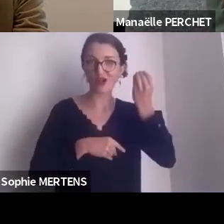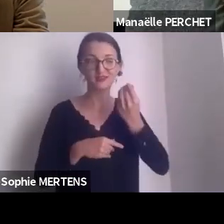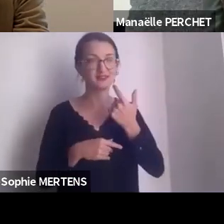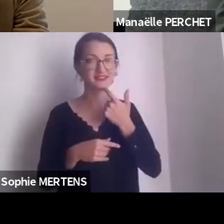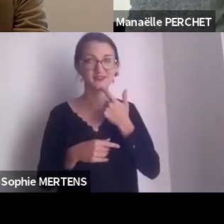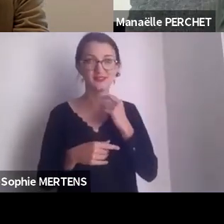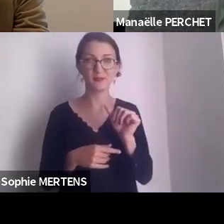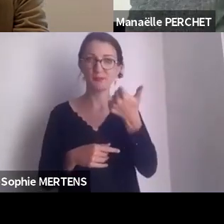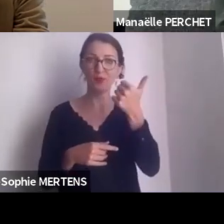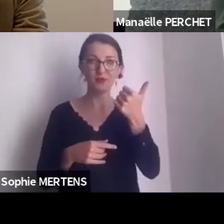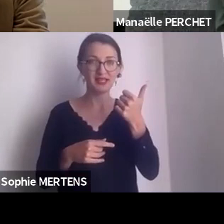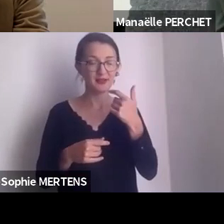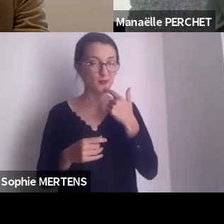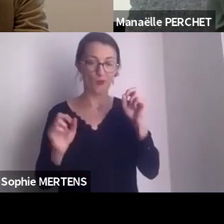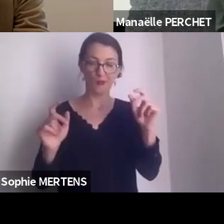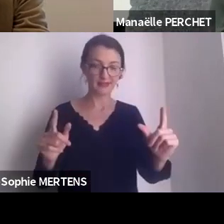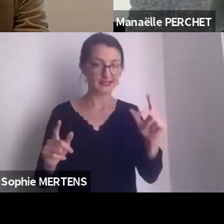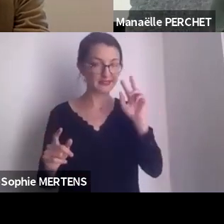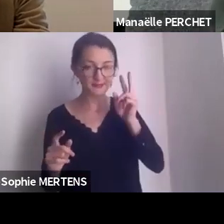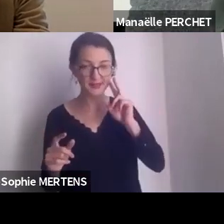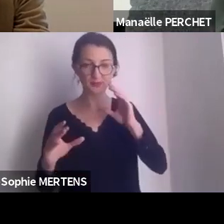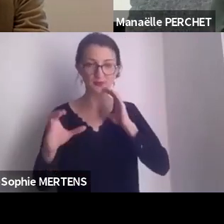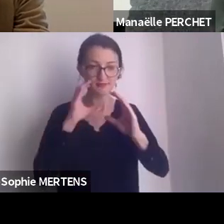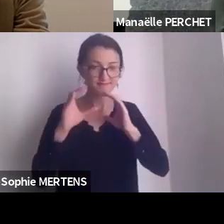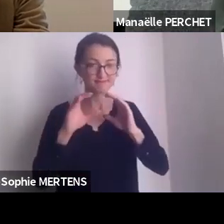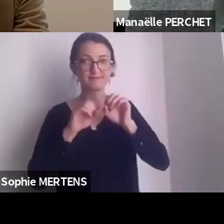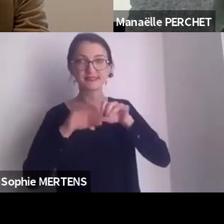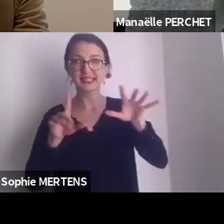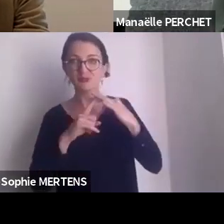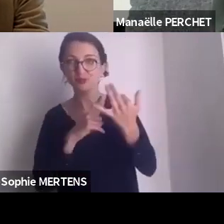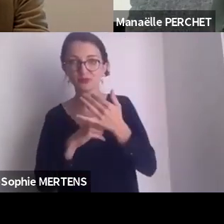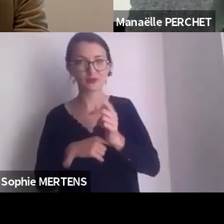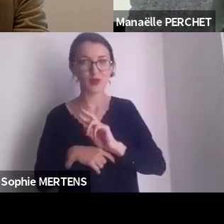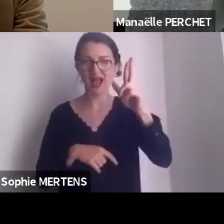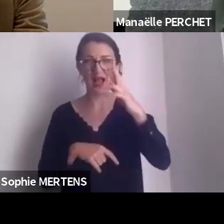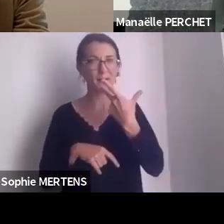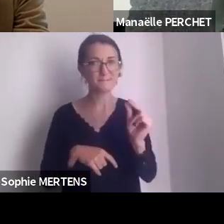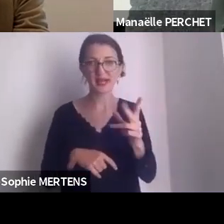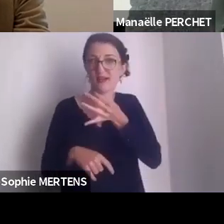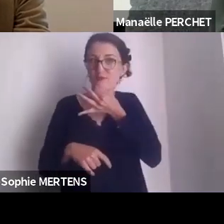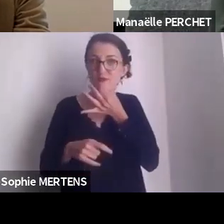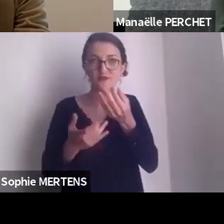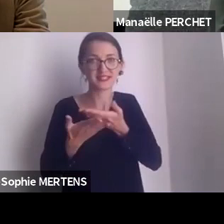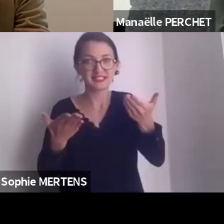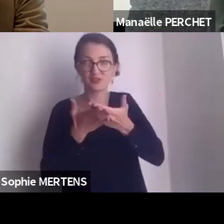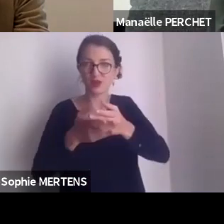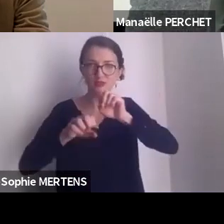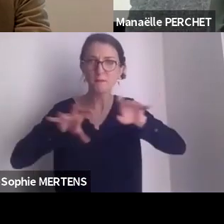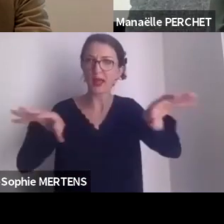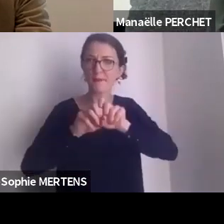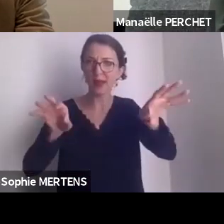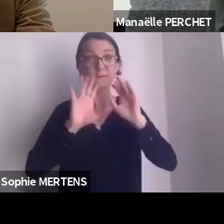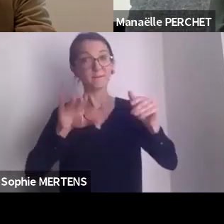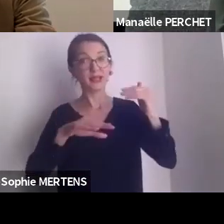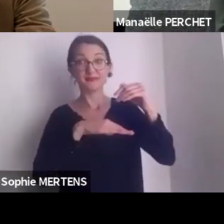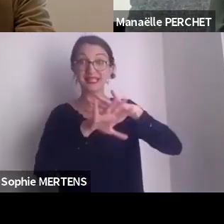communiquer sur les réseaux sociaux, tester des nouvelles choses que vous n'aviez jamais fait auparavant, alors même que vous étiez en équipe hyper hyper restreinte. Et puis finalement, ça